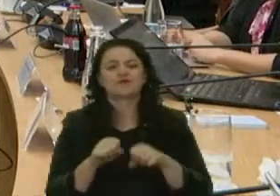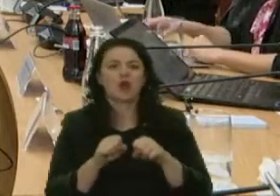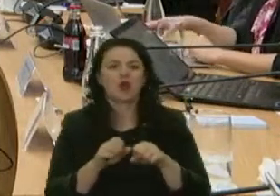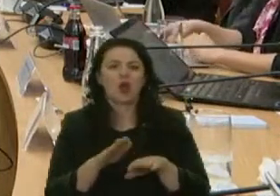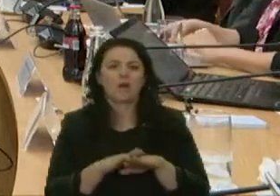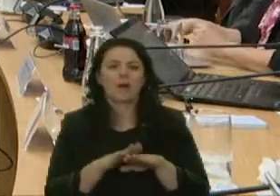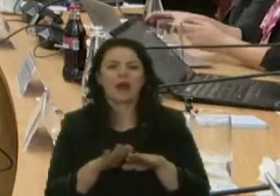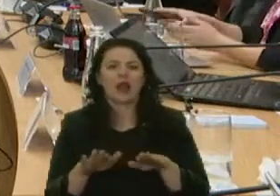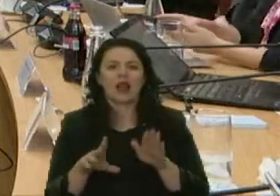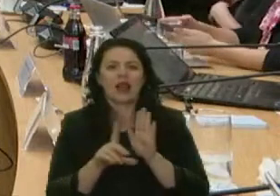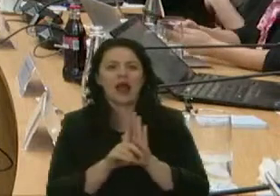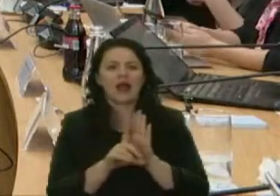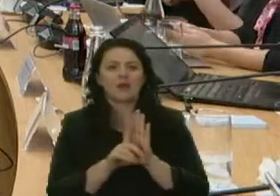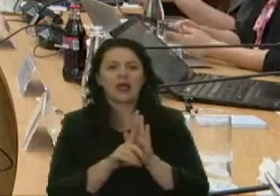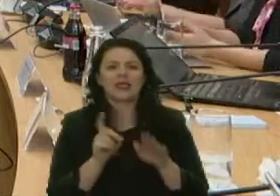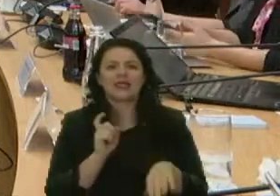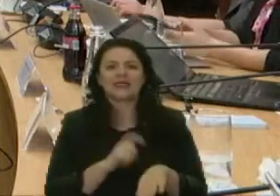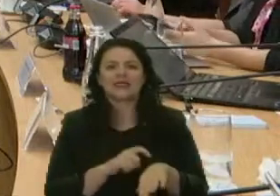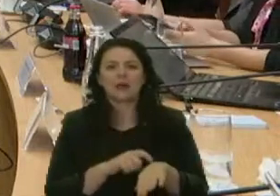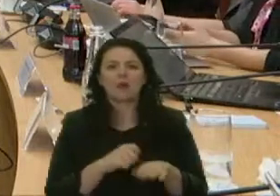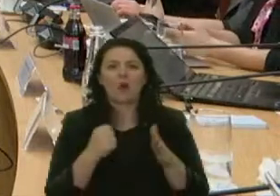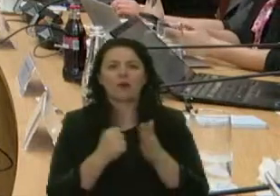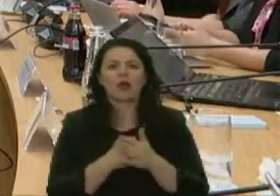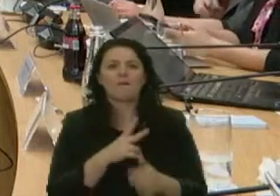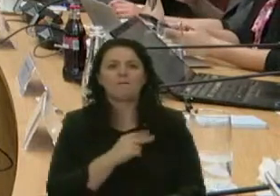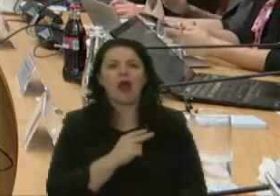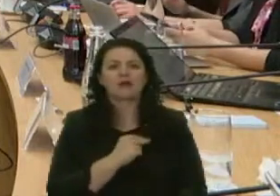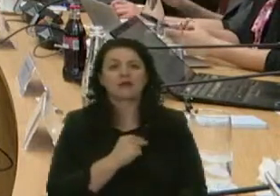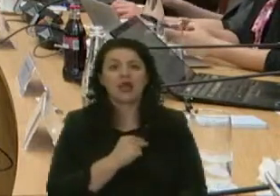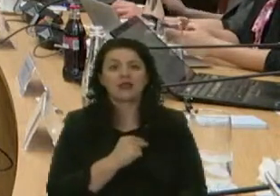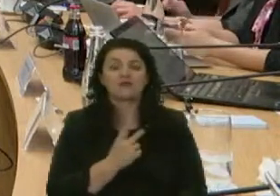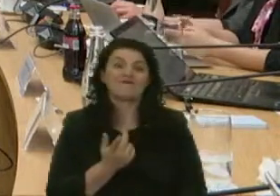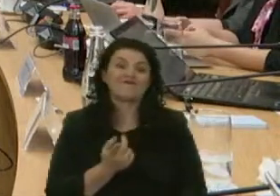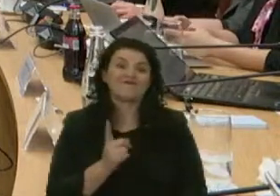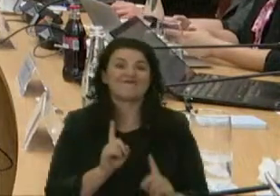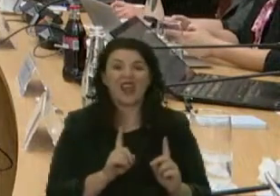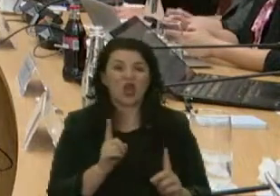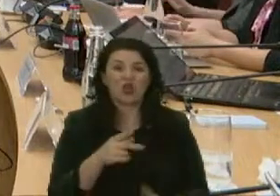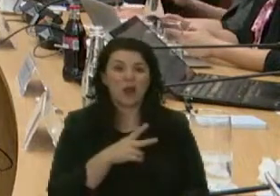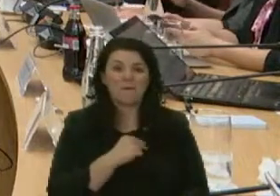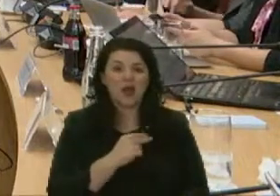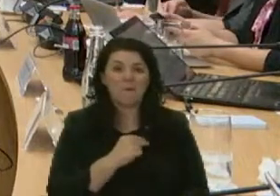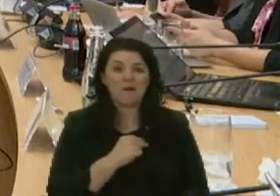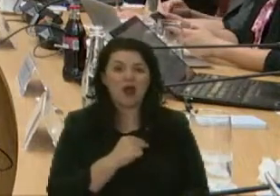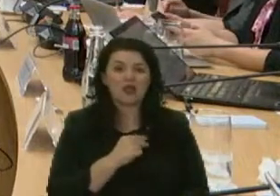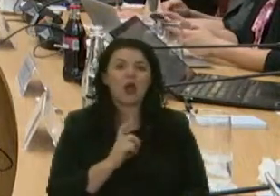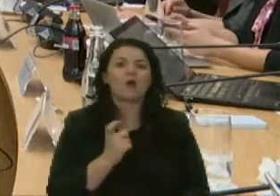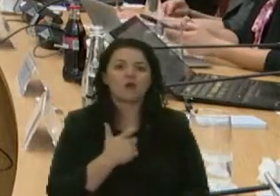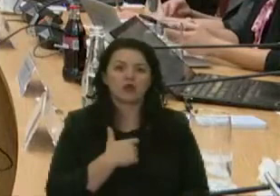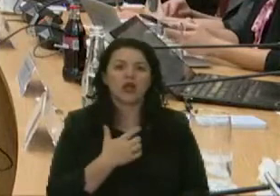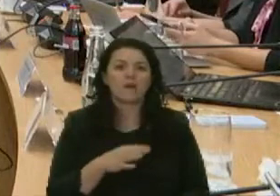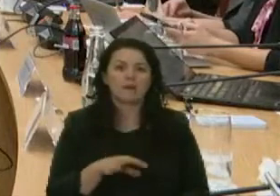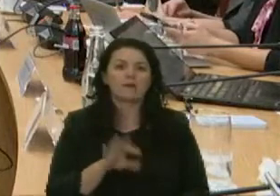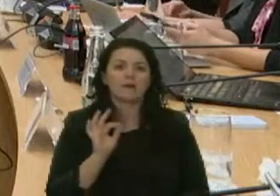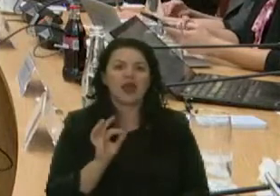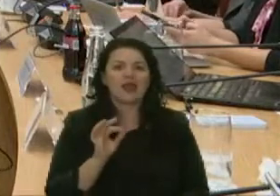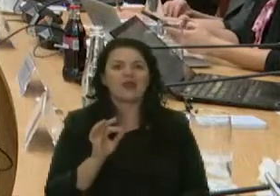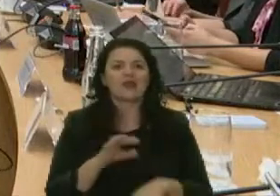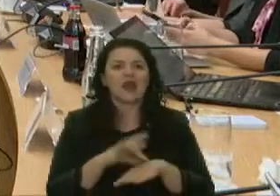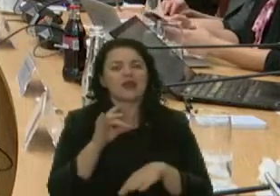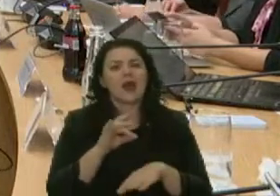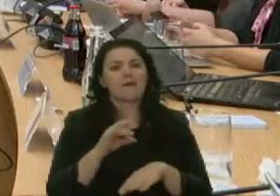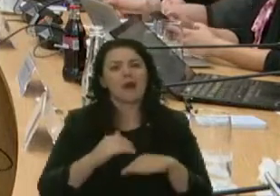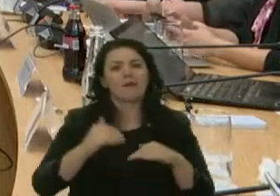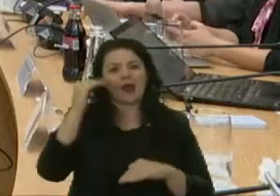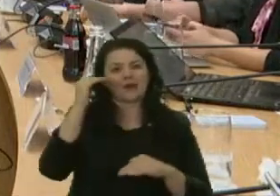putem face legal și în timpul până în martie pentru că dacă nu era martie putea să mi iasă și ideea mea mai mai mare da